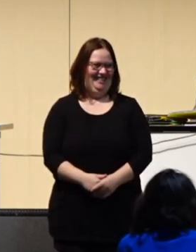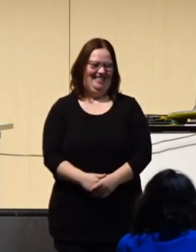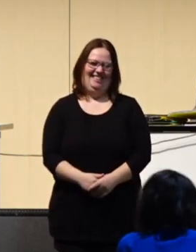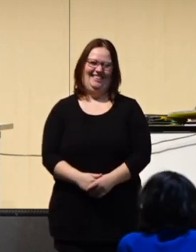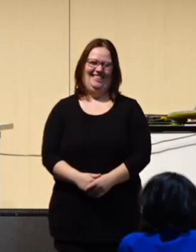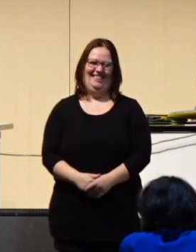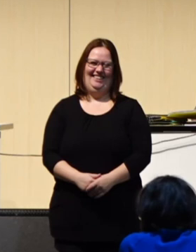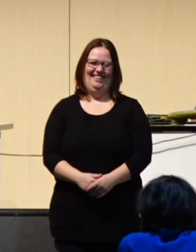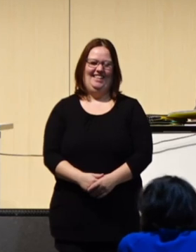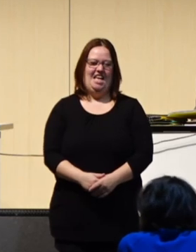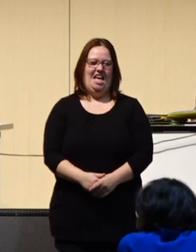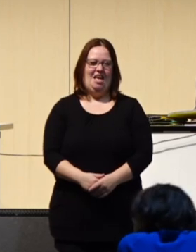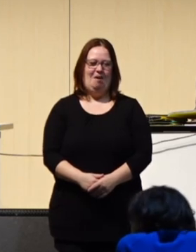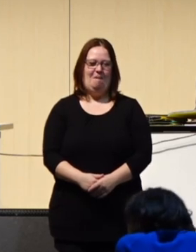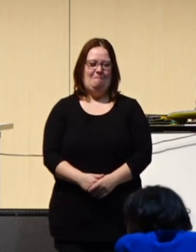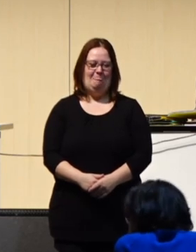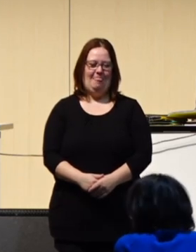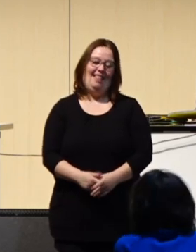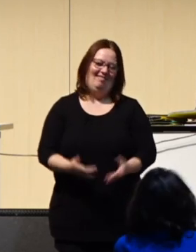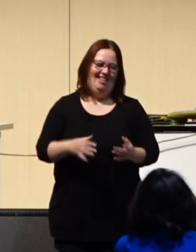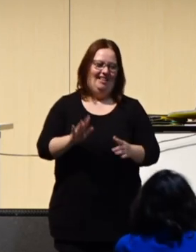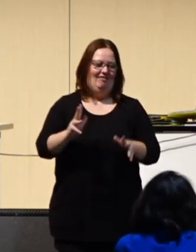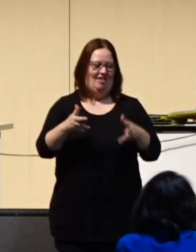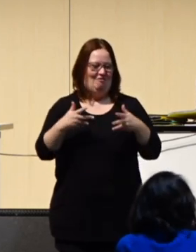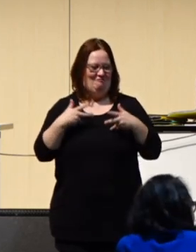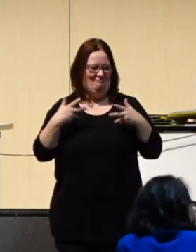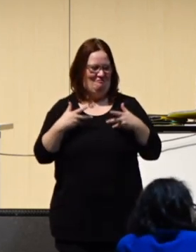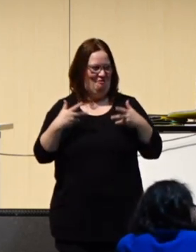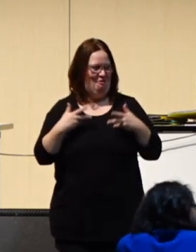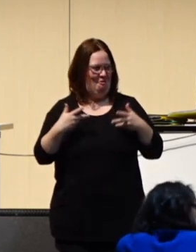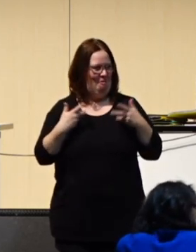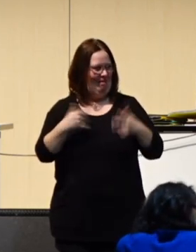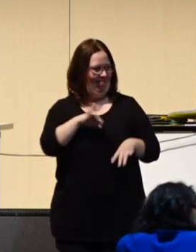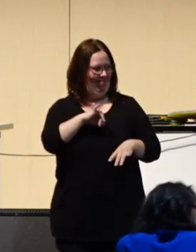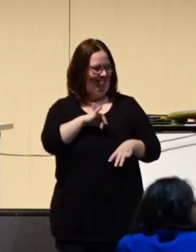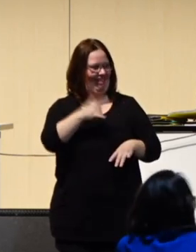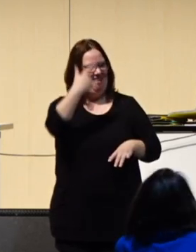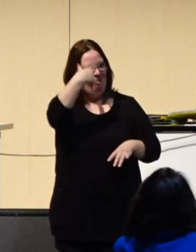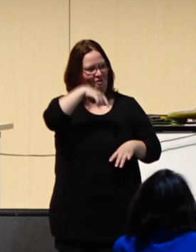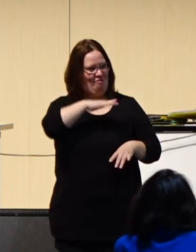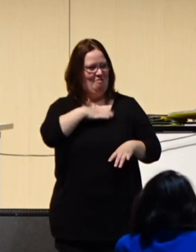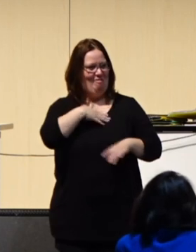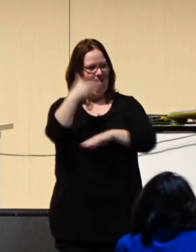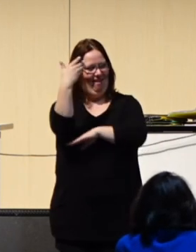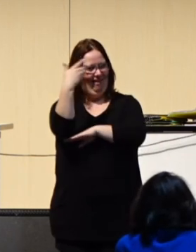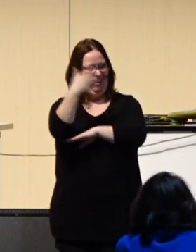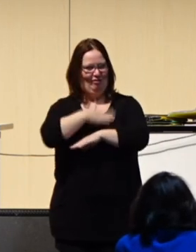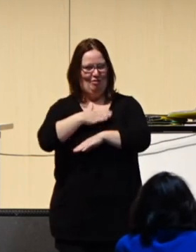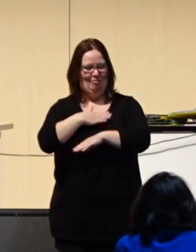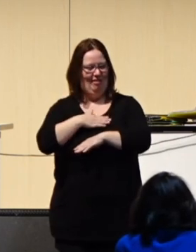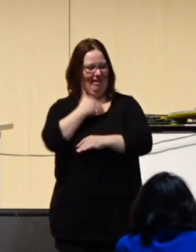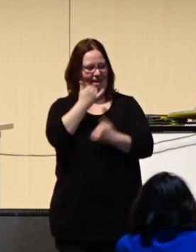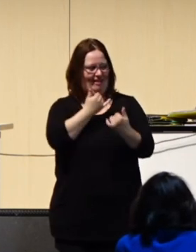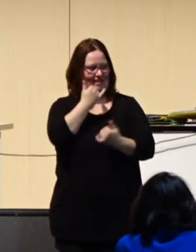Oberbürgermeister. Und natürlich freue ich mich, dass Sie ein größeres Interesse haben, mehr Redeanteile von mir im